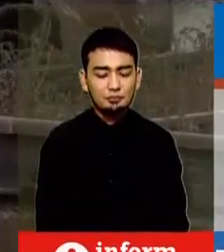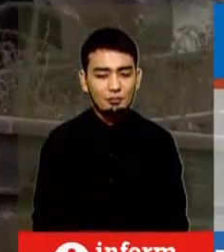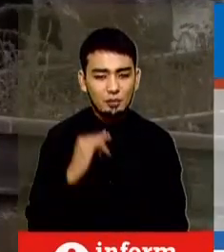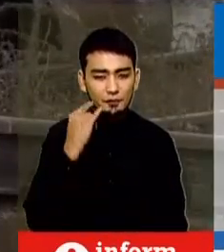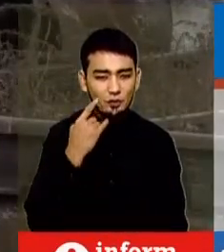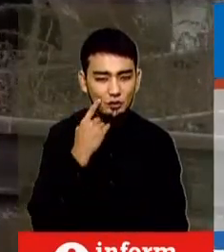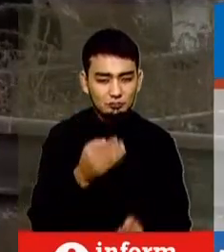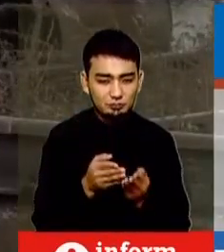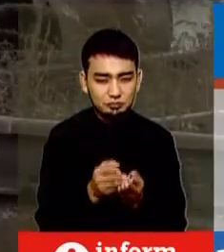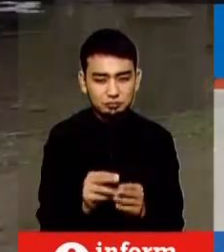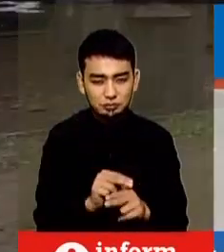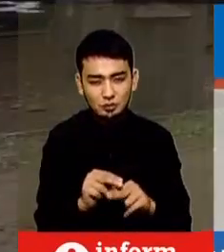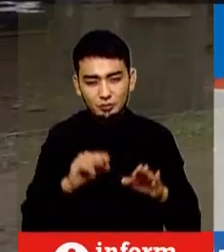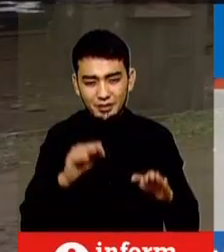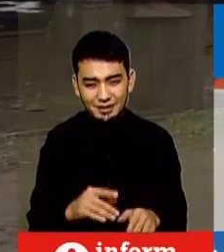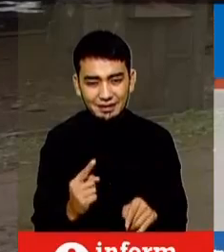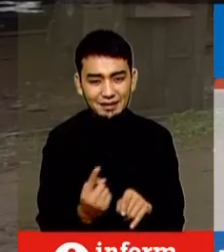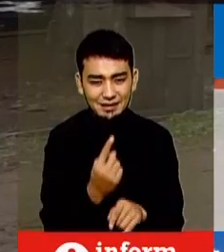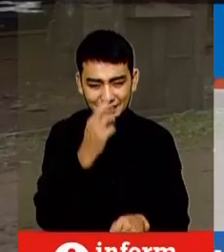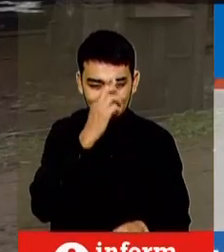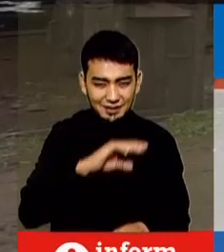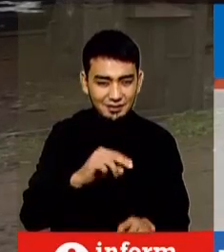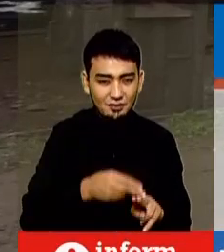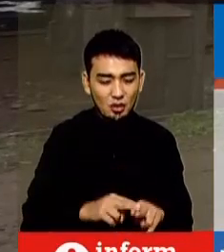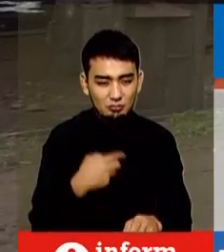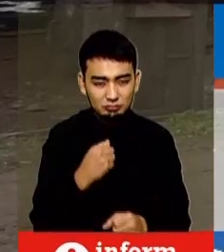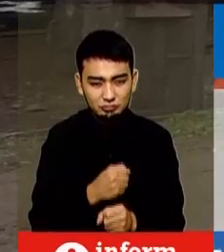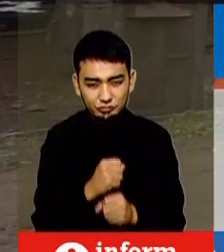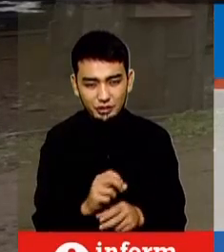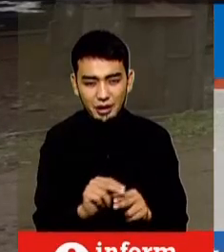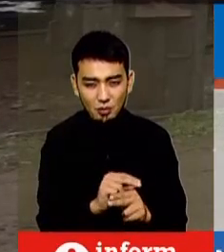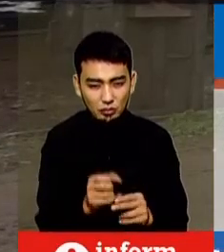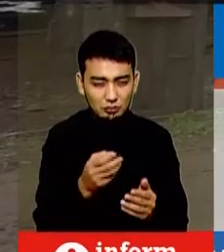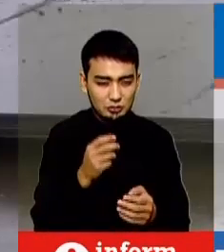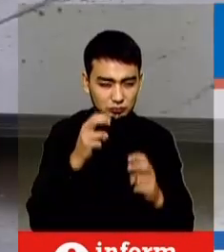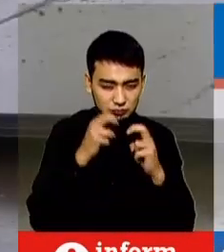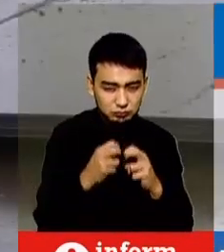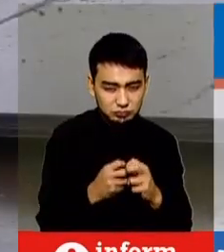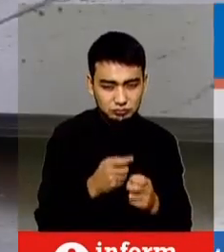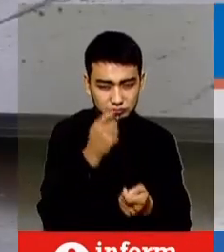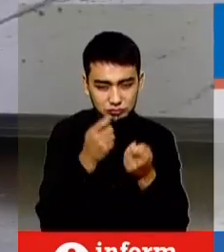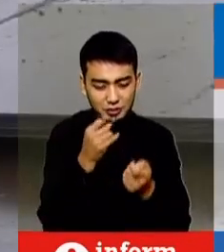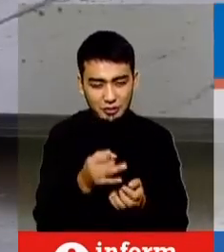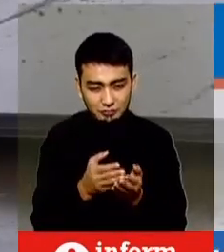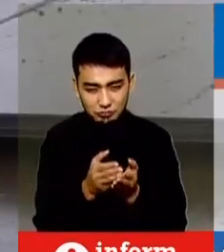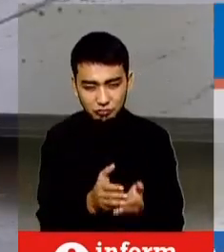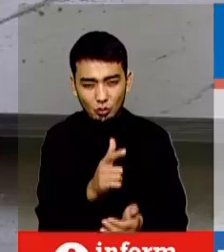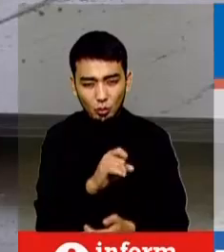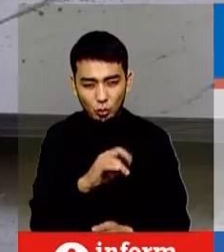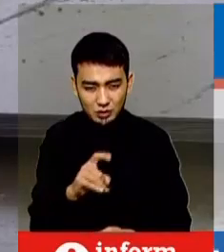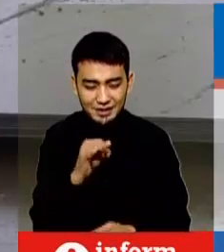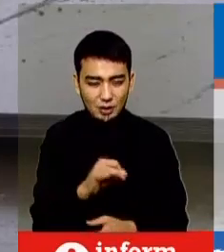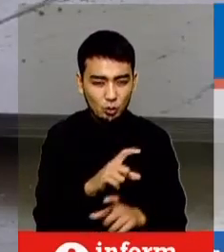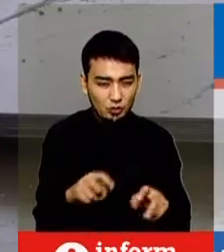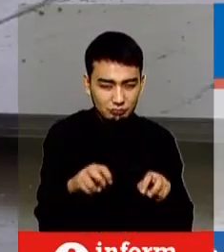Павлодарское судоремонтное предприятие – единственное в стране, занимающееся ремонтом, осмотром и переоборудованием грузовых и пассажирских судов сразу